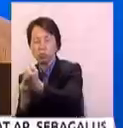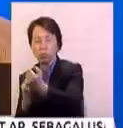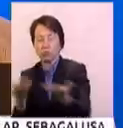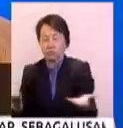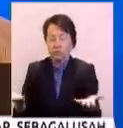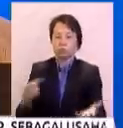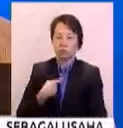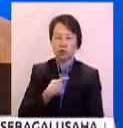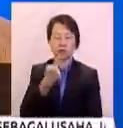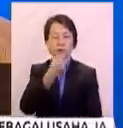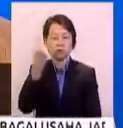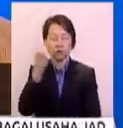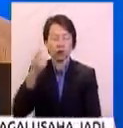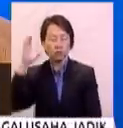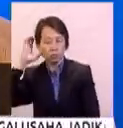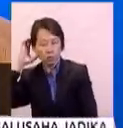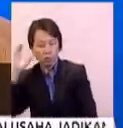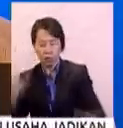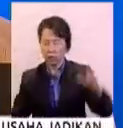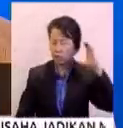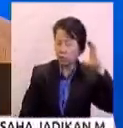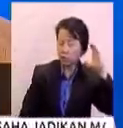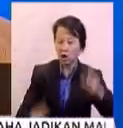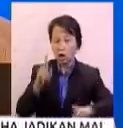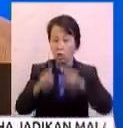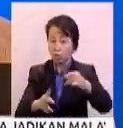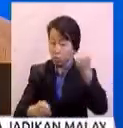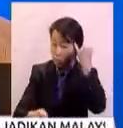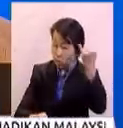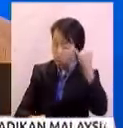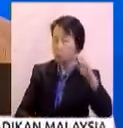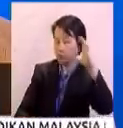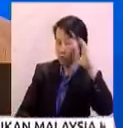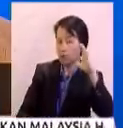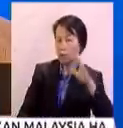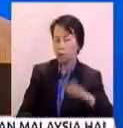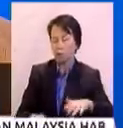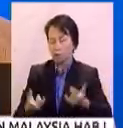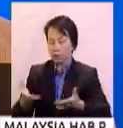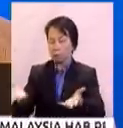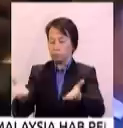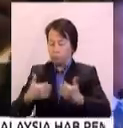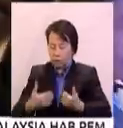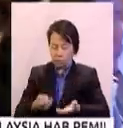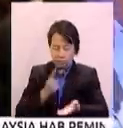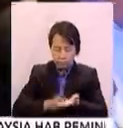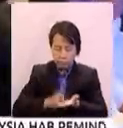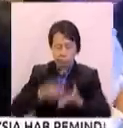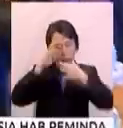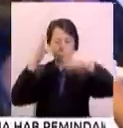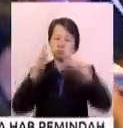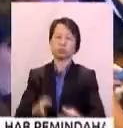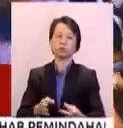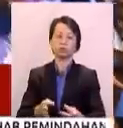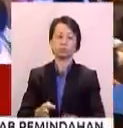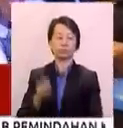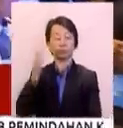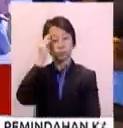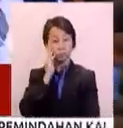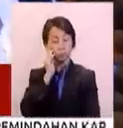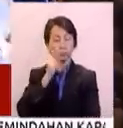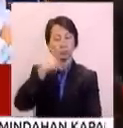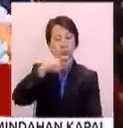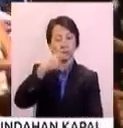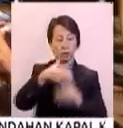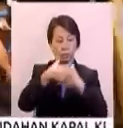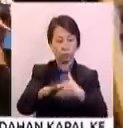will always listen to public opinion and then we make a decision. Tun Dr. Mahathir